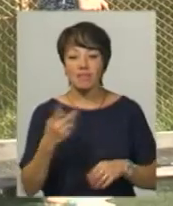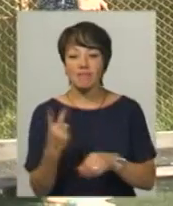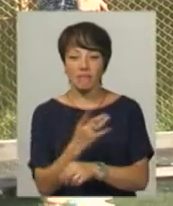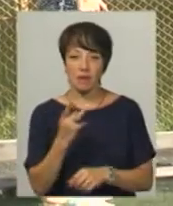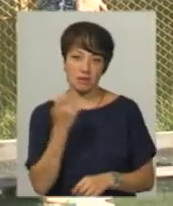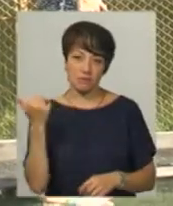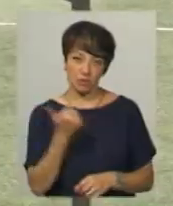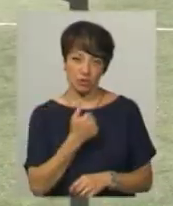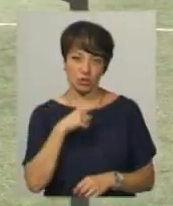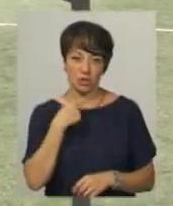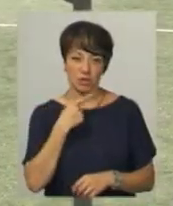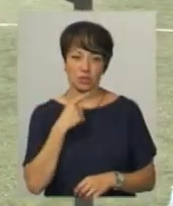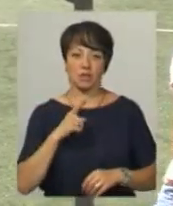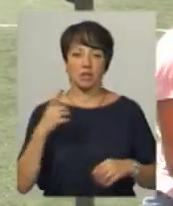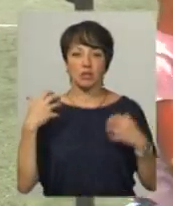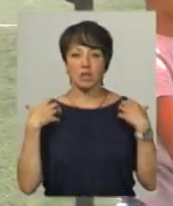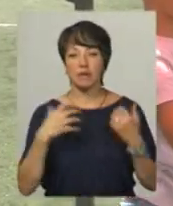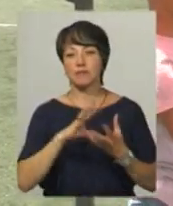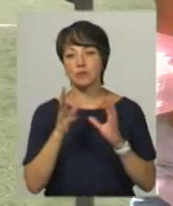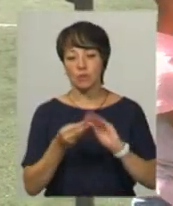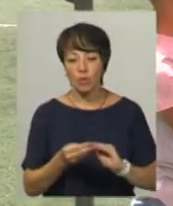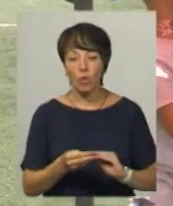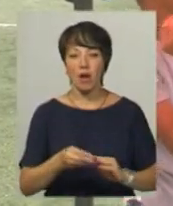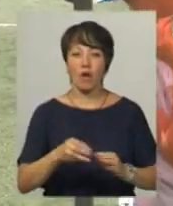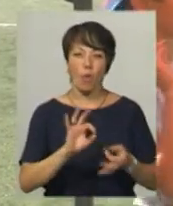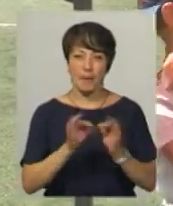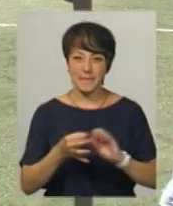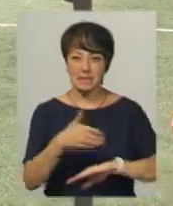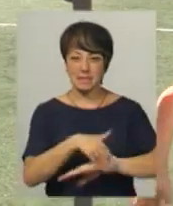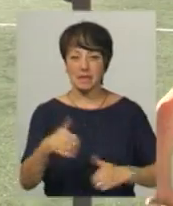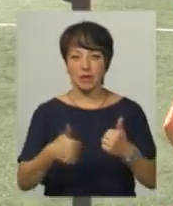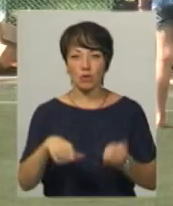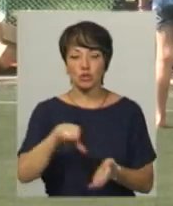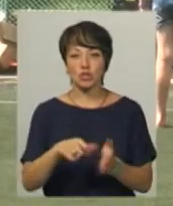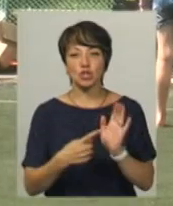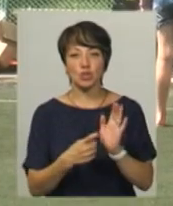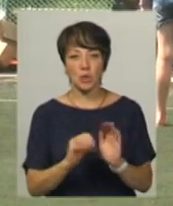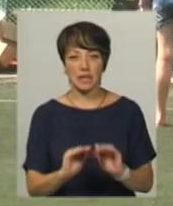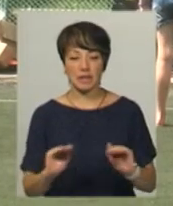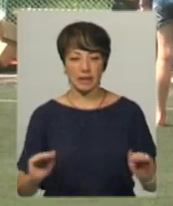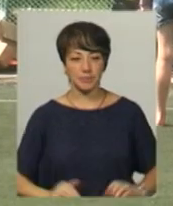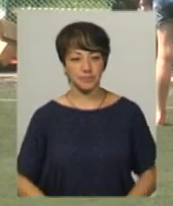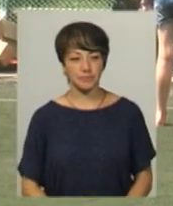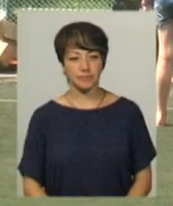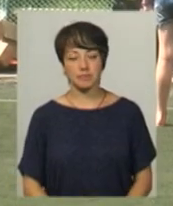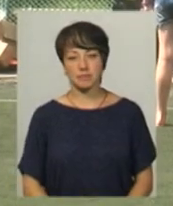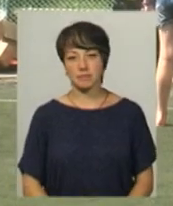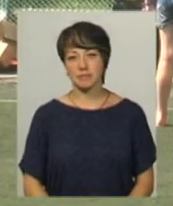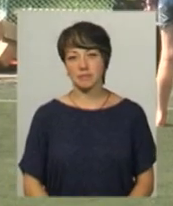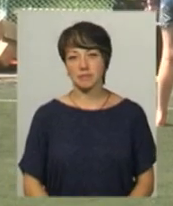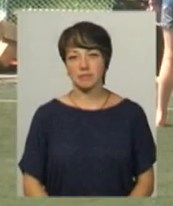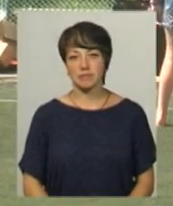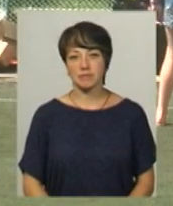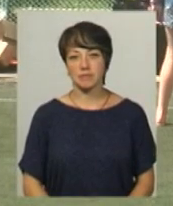тиждень, каже Мар'яна Пестонюк. Додає, загалом у всіх етапах дворових Олімпійських ігор взяли участь понад 600 дітей. Леся Боровець, Віктор Кривий.